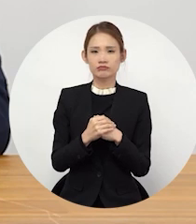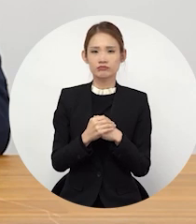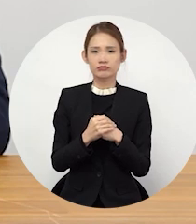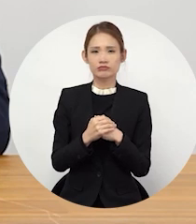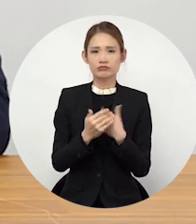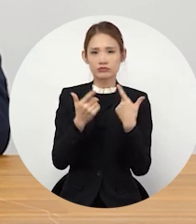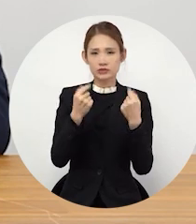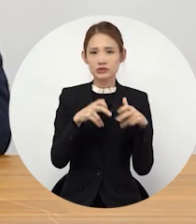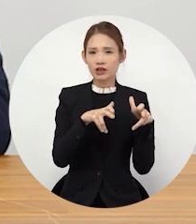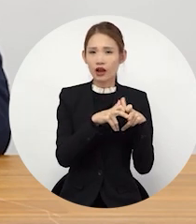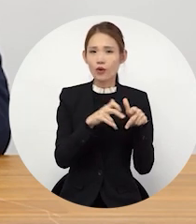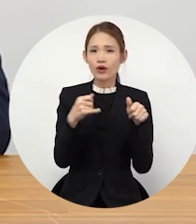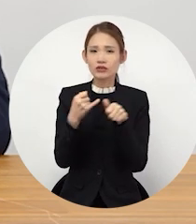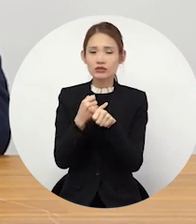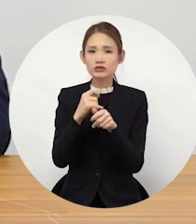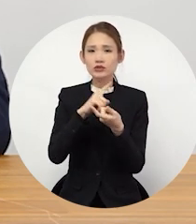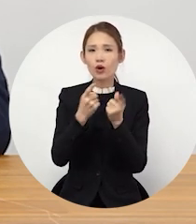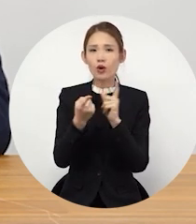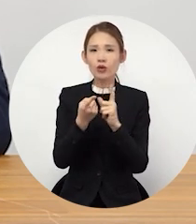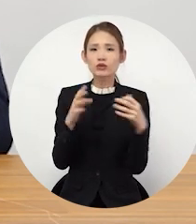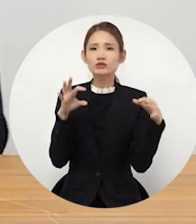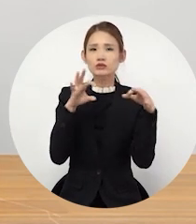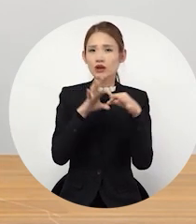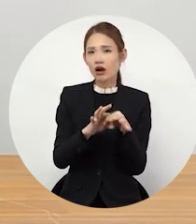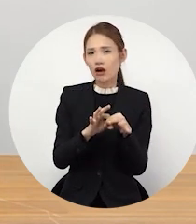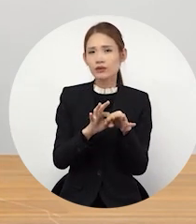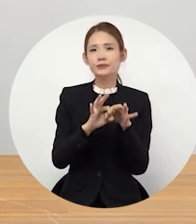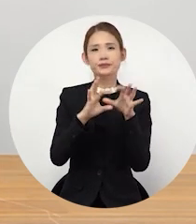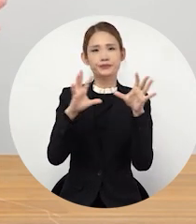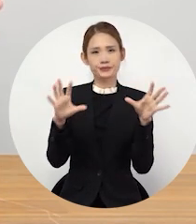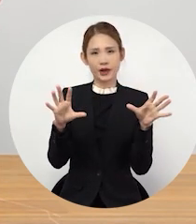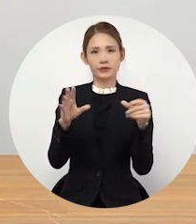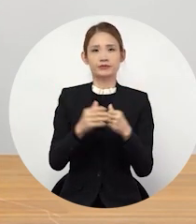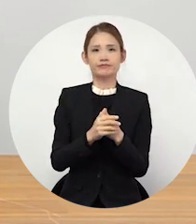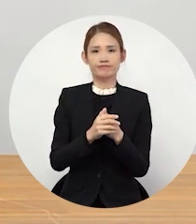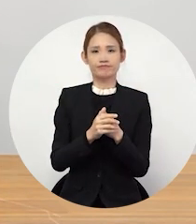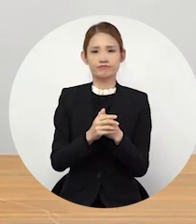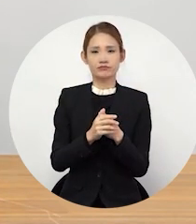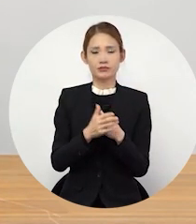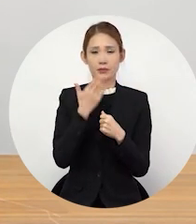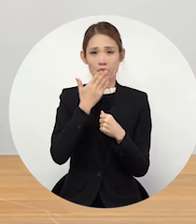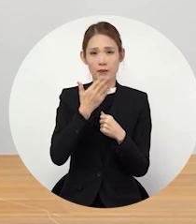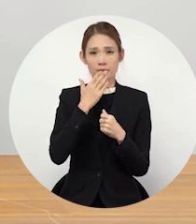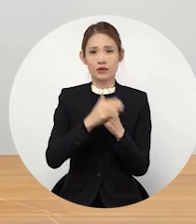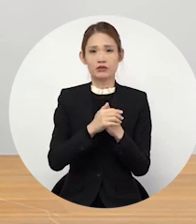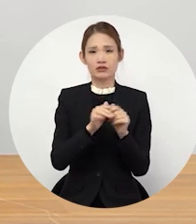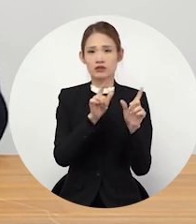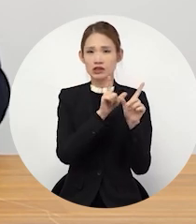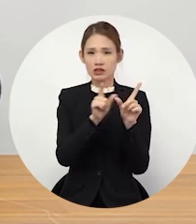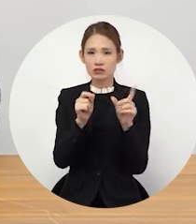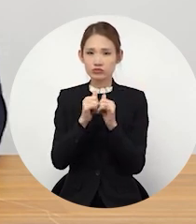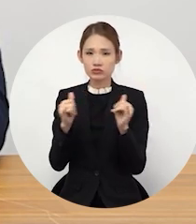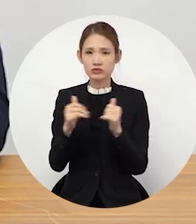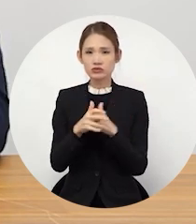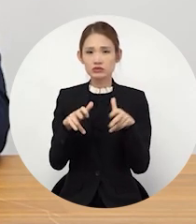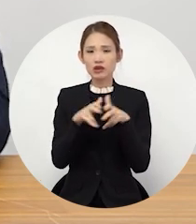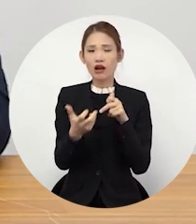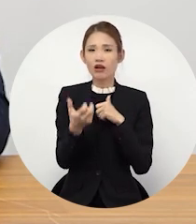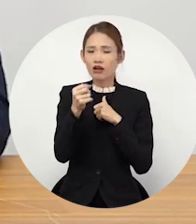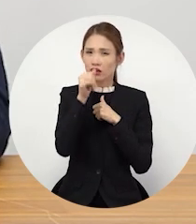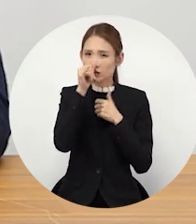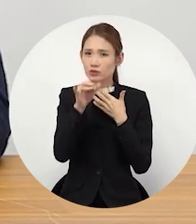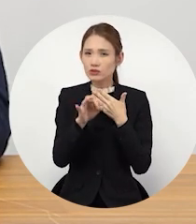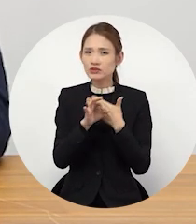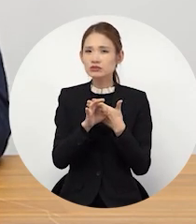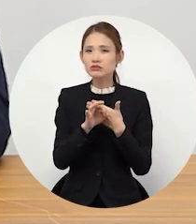네. 그런 장애와 연애는 서로 상관관계가 없다라고 해도 될 것 같은데 일부 분들은 솔직히